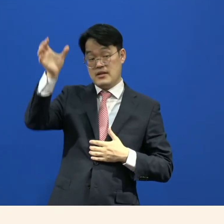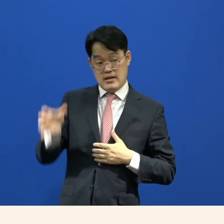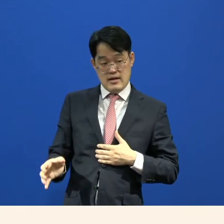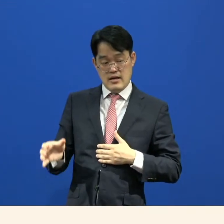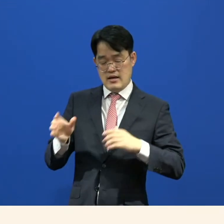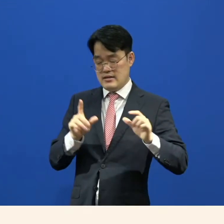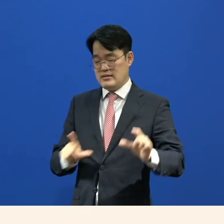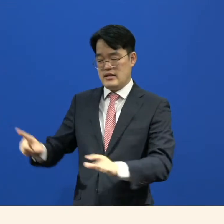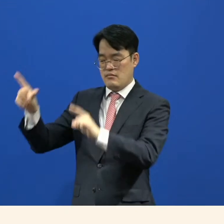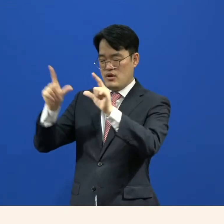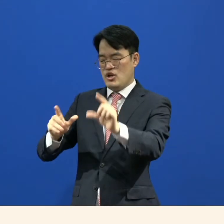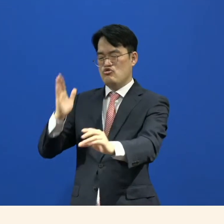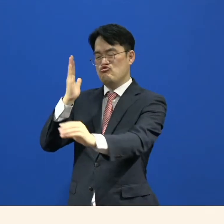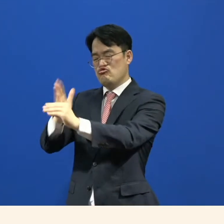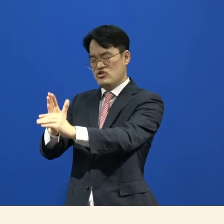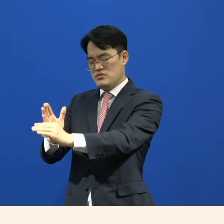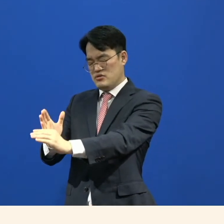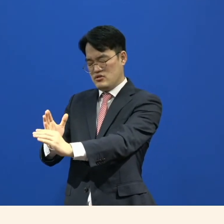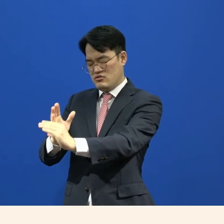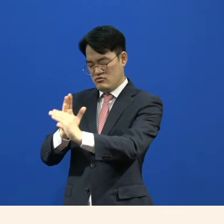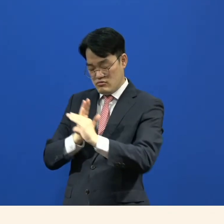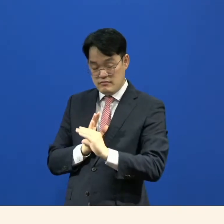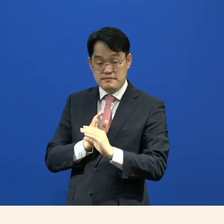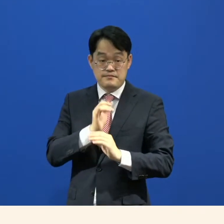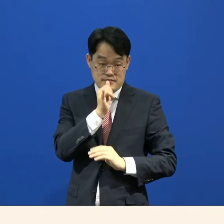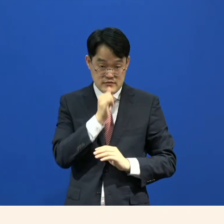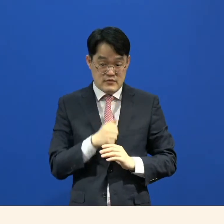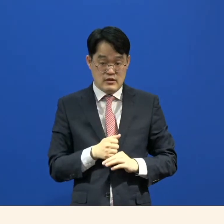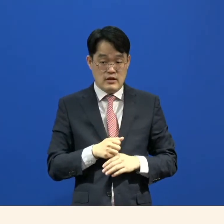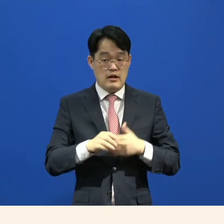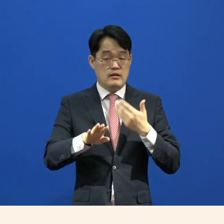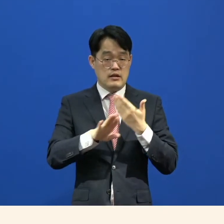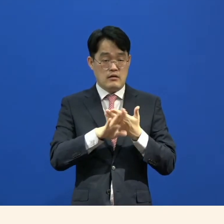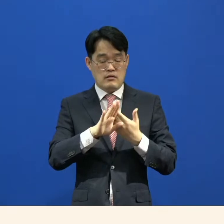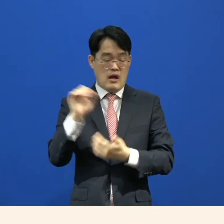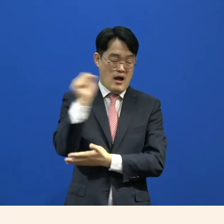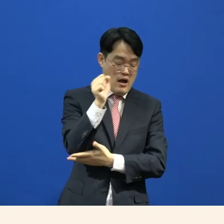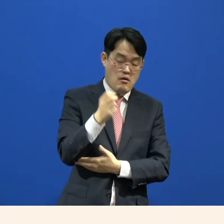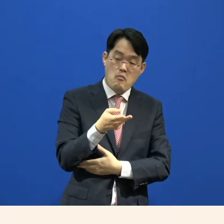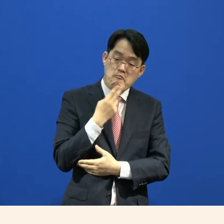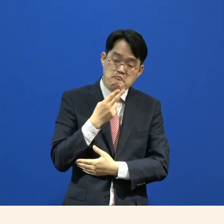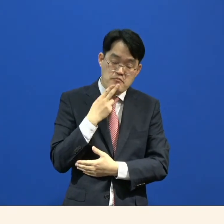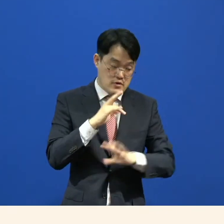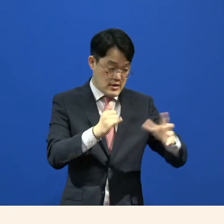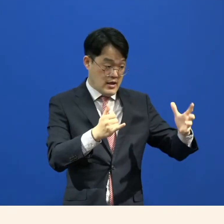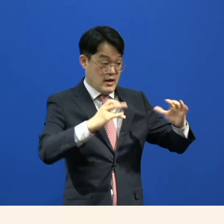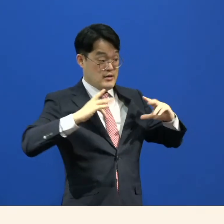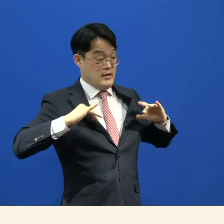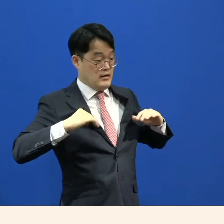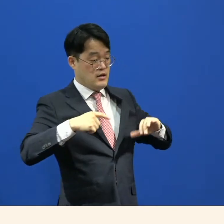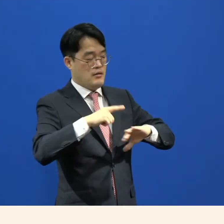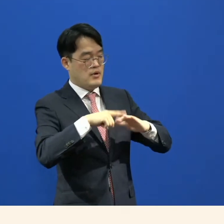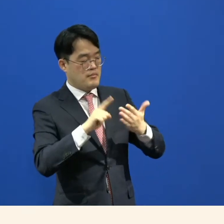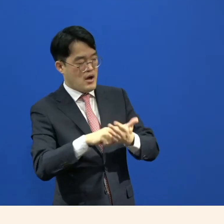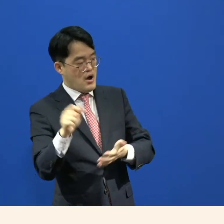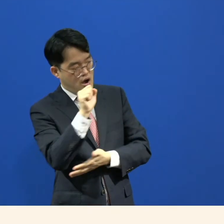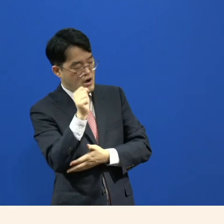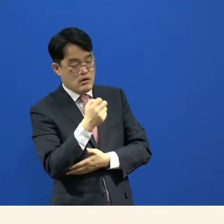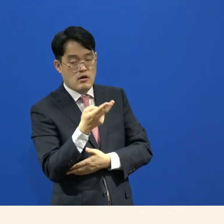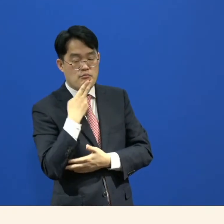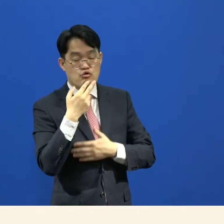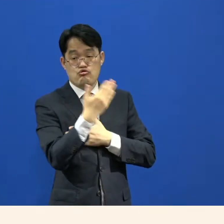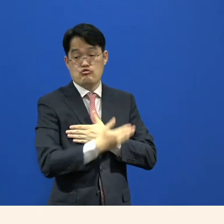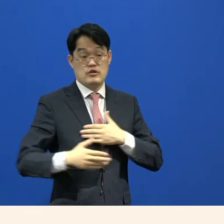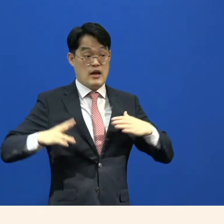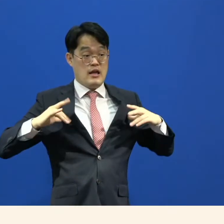자랑하는 사람이라면 이제 다른 것에 휘둘리지 않습니다. 세상의 자랑에 마음의 동료가 되지 않습니다. 육체적인 자랑의 유혹을